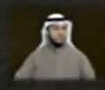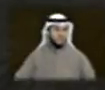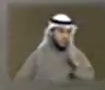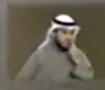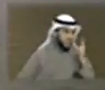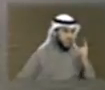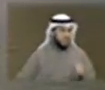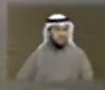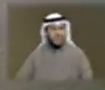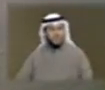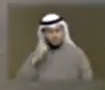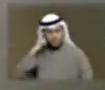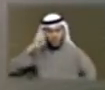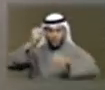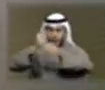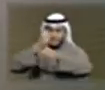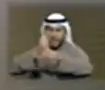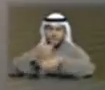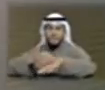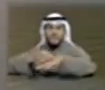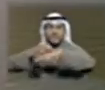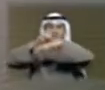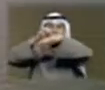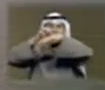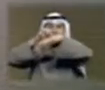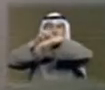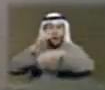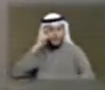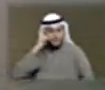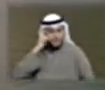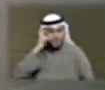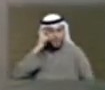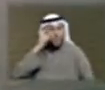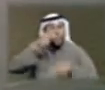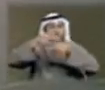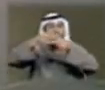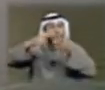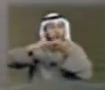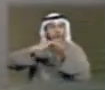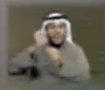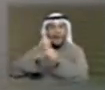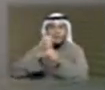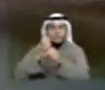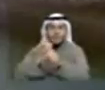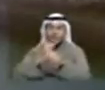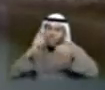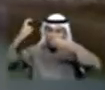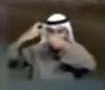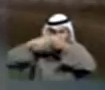كان العمل الإنساني نهجا ثابتا ومبدأ راسخا في رؤية الكويت للتعاون بين